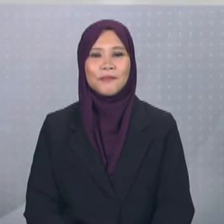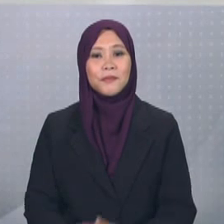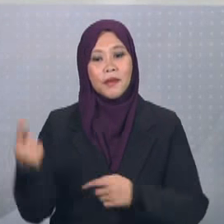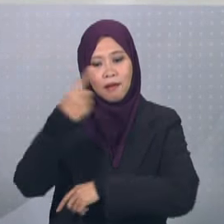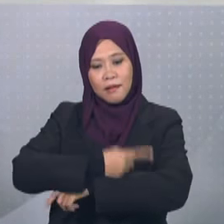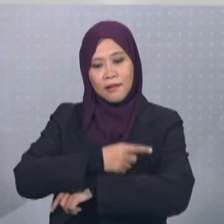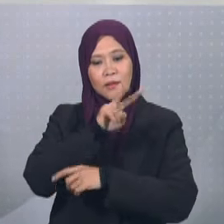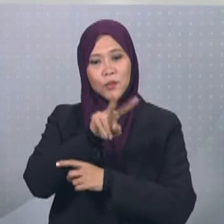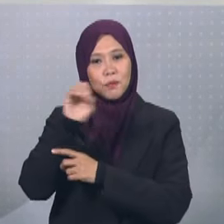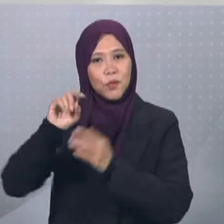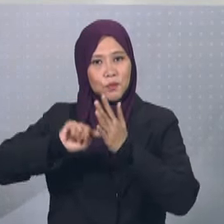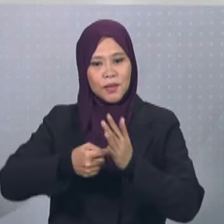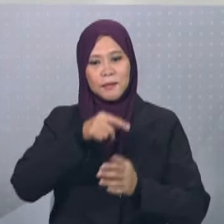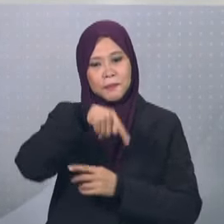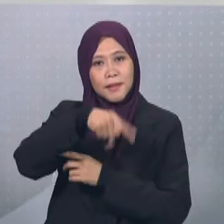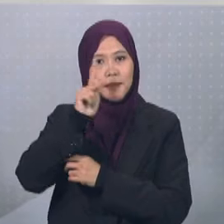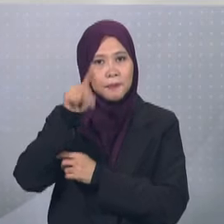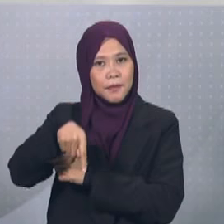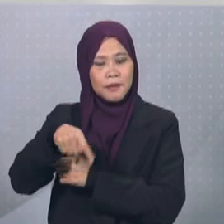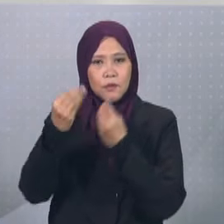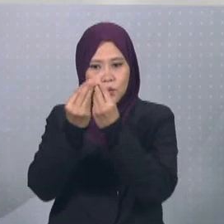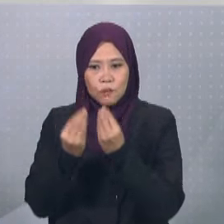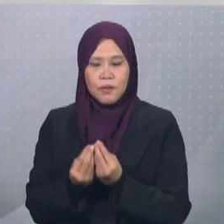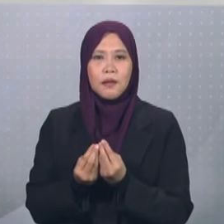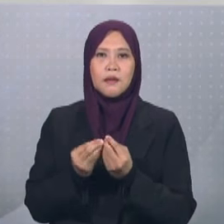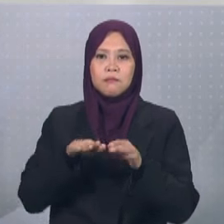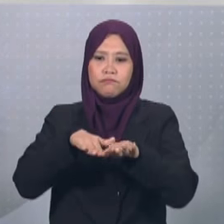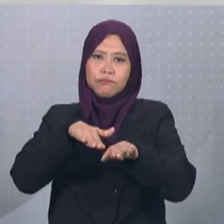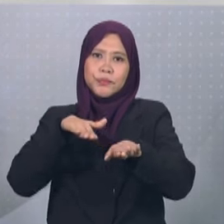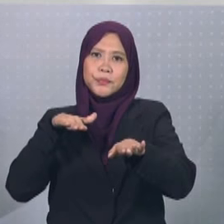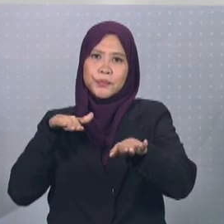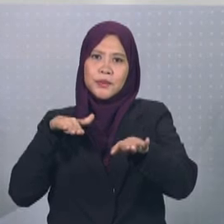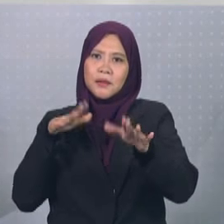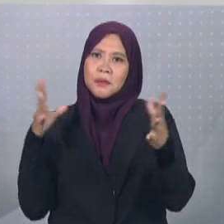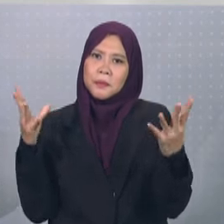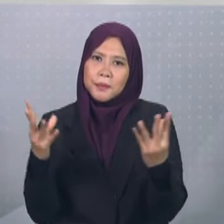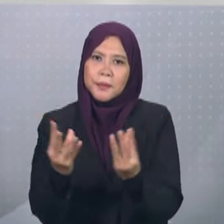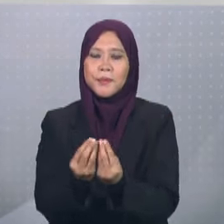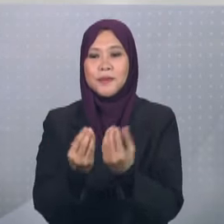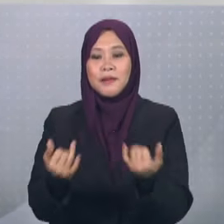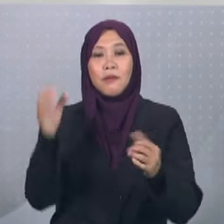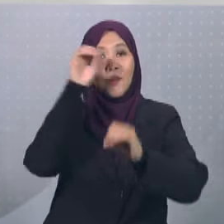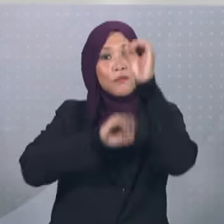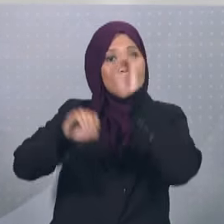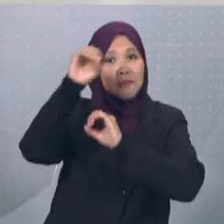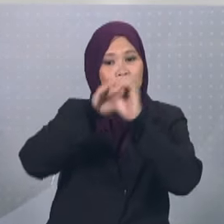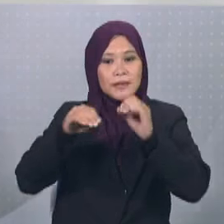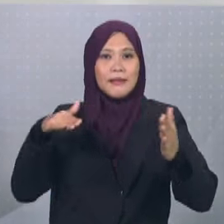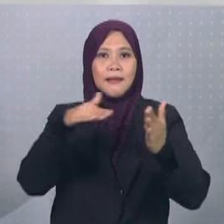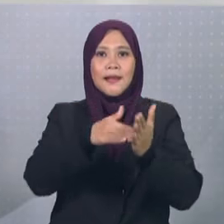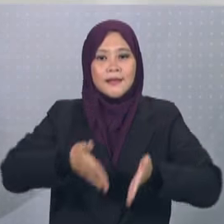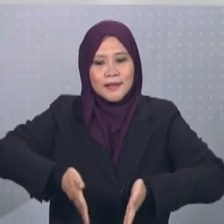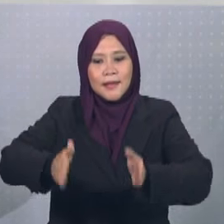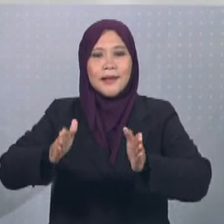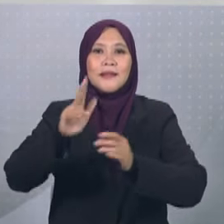Hari ke-20 pelaksanaan PKP menyaksikan jumlah pergerakan trafik yang rendah. Tinjauan di beberapa lokasi sekatan jalan raya